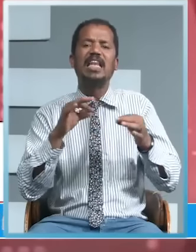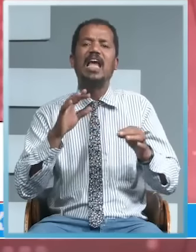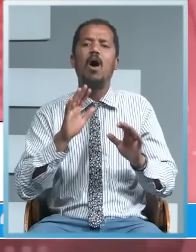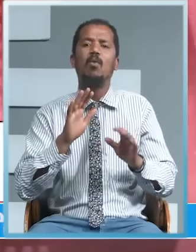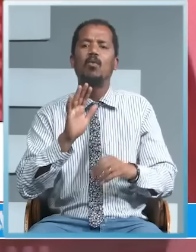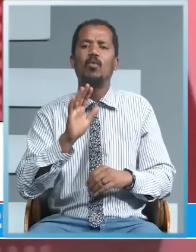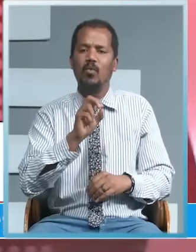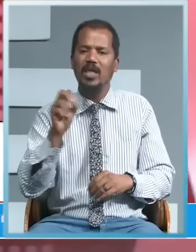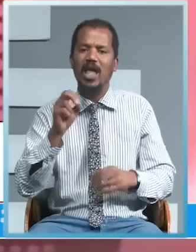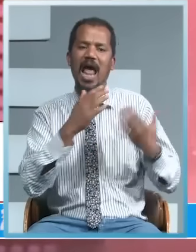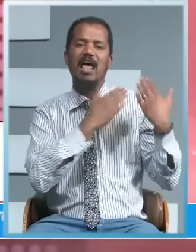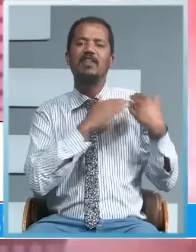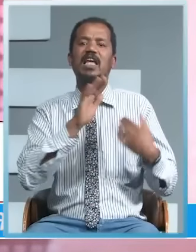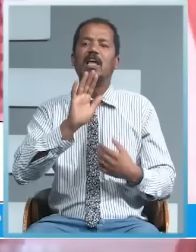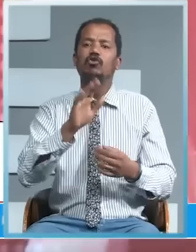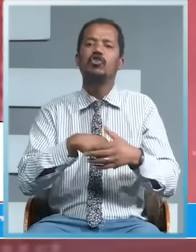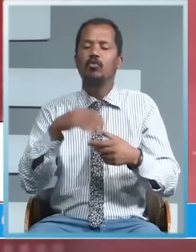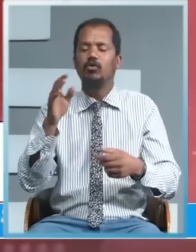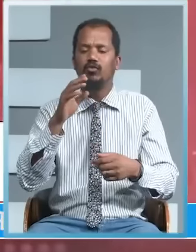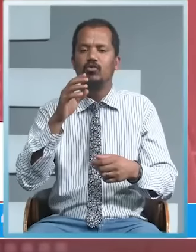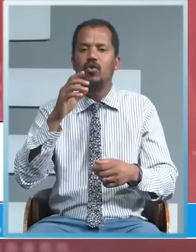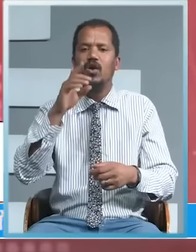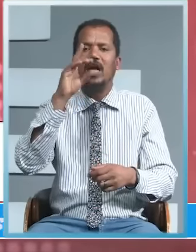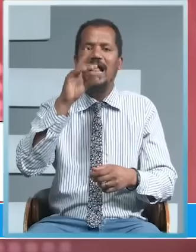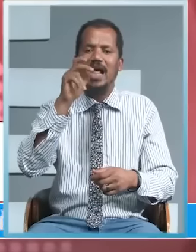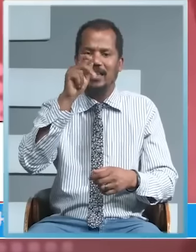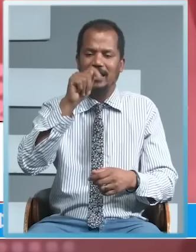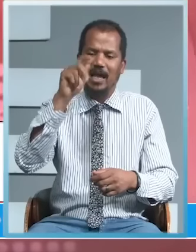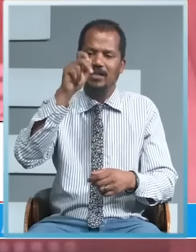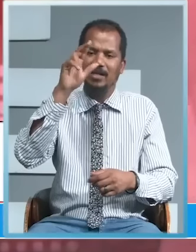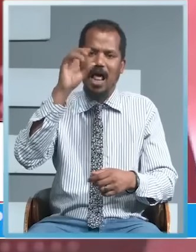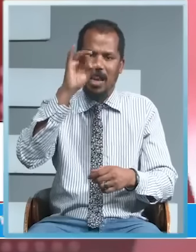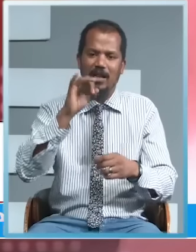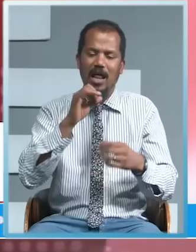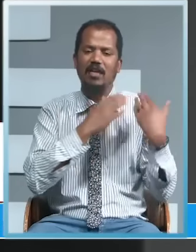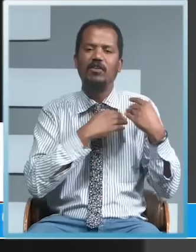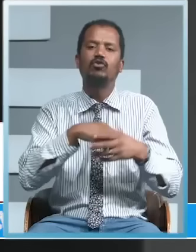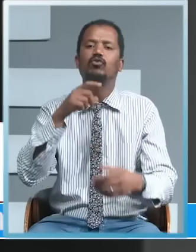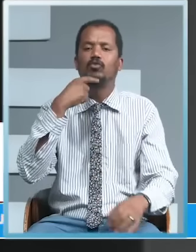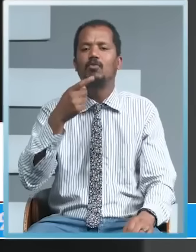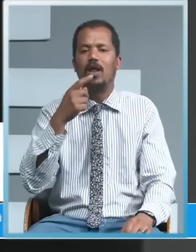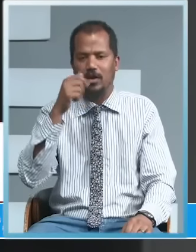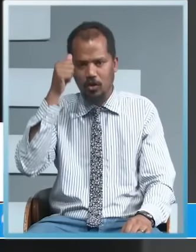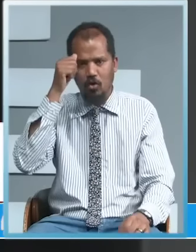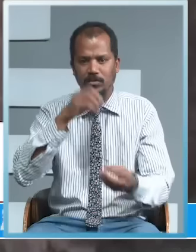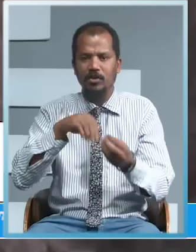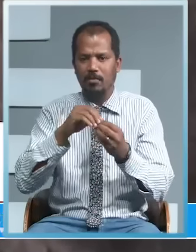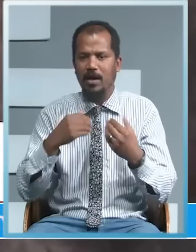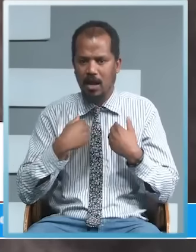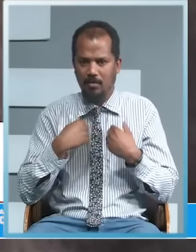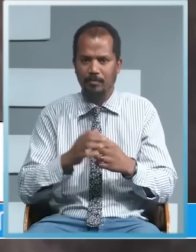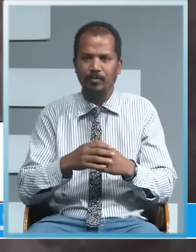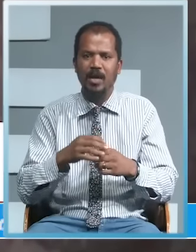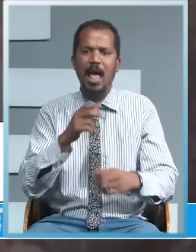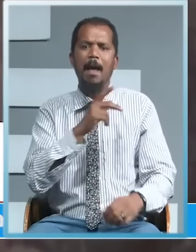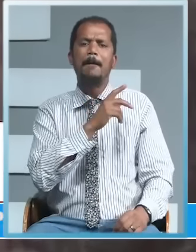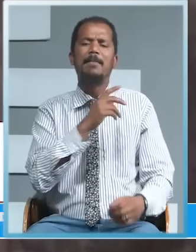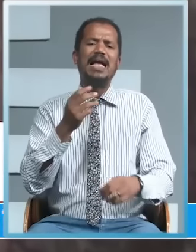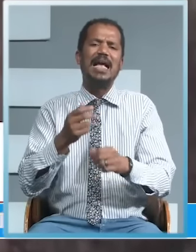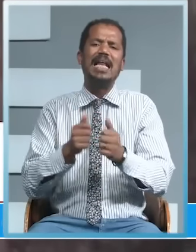ኃላፊነታቸውን እንዲወጡ ካቴድራሉ ጥሪ አቅርቧል። ኢዮብ ደመቀ ተጨማሪ አለው። በቀዳማዊ አጼ